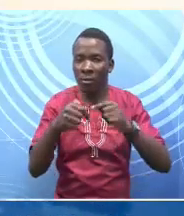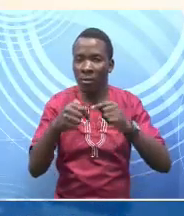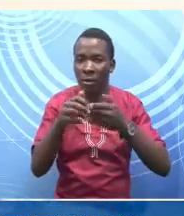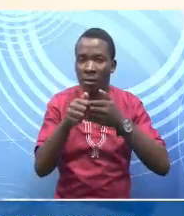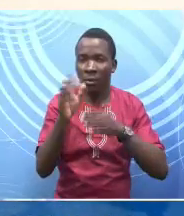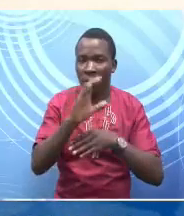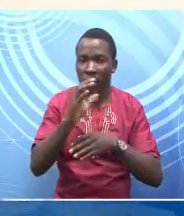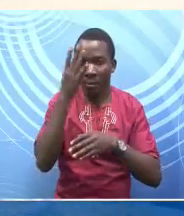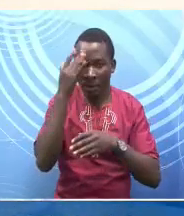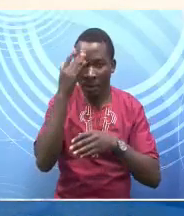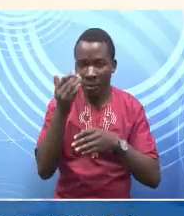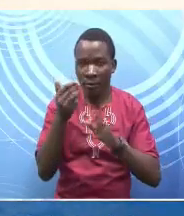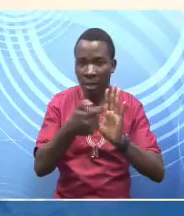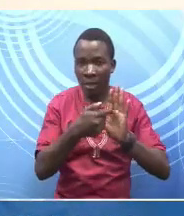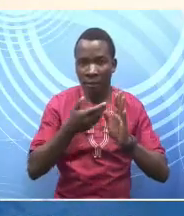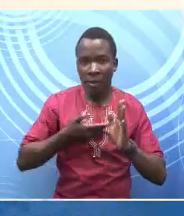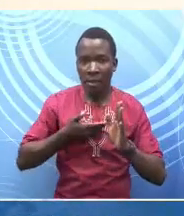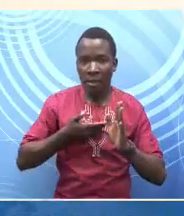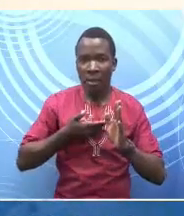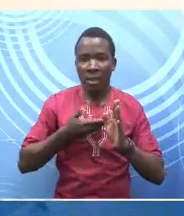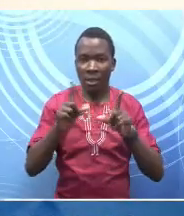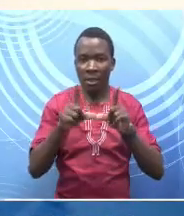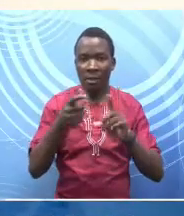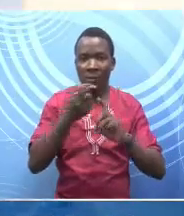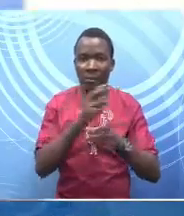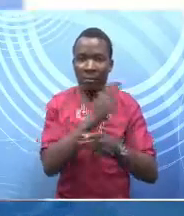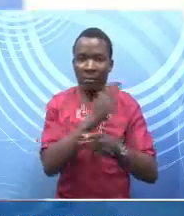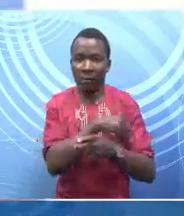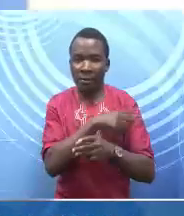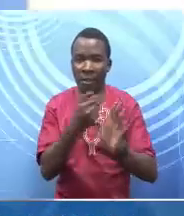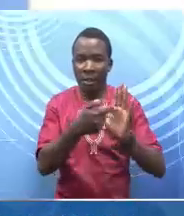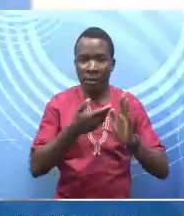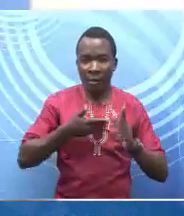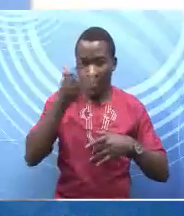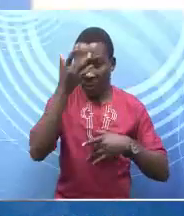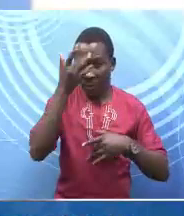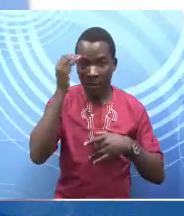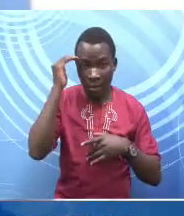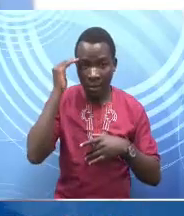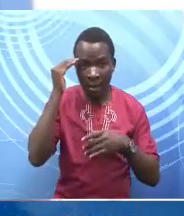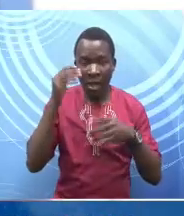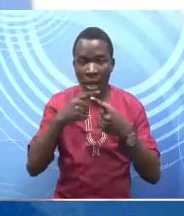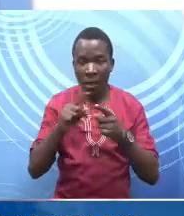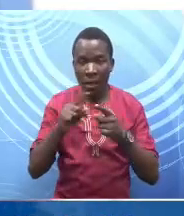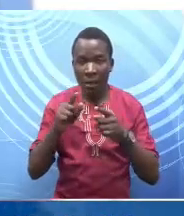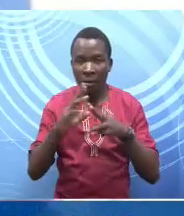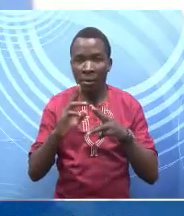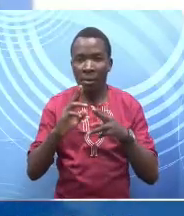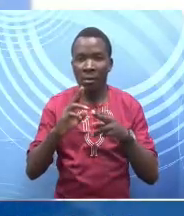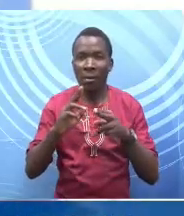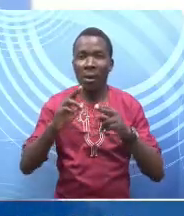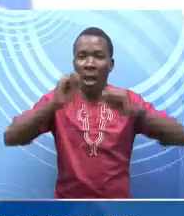afite ibyangombwa bya muganga byagaragazaga ko afite ikibazo cy'uburwayi. Ubundi amasezerano uko bayasinyiye kopi yayo